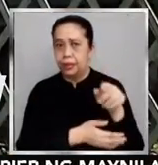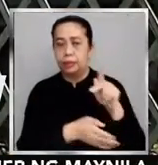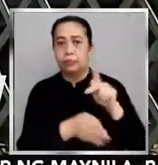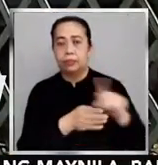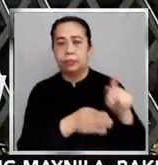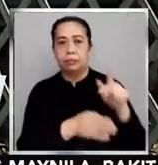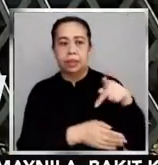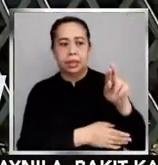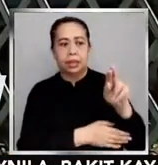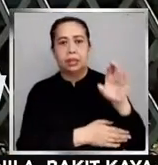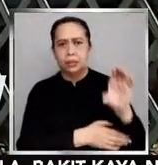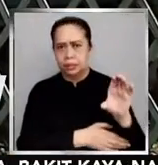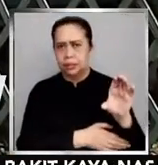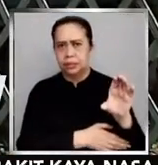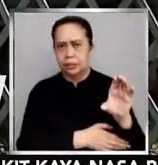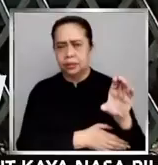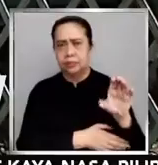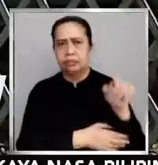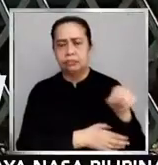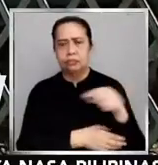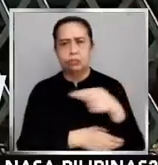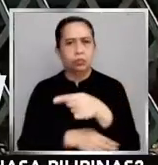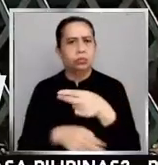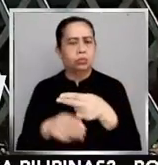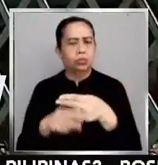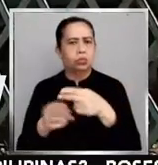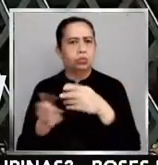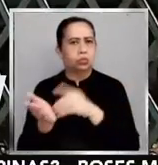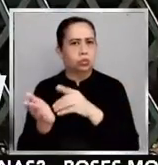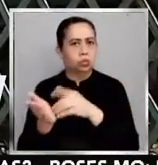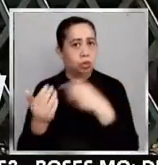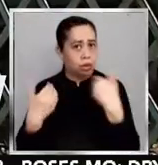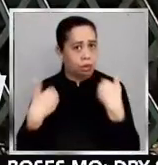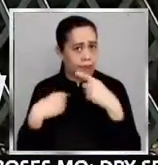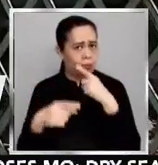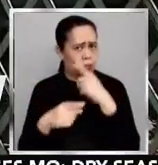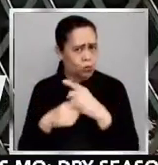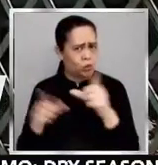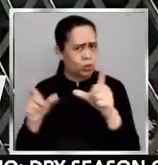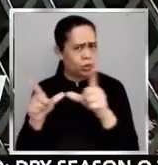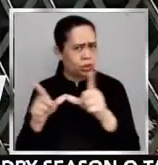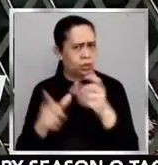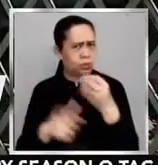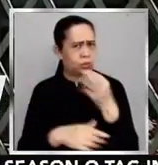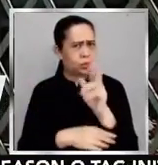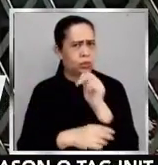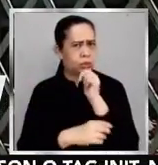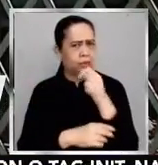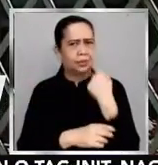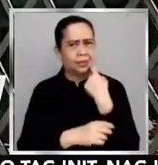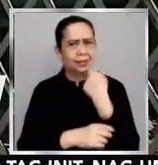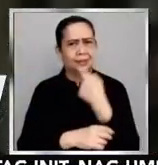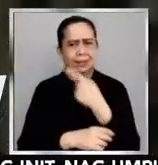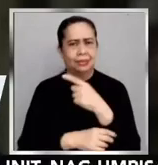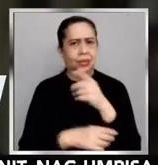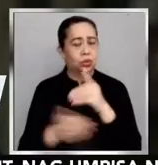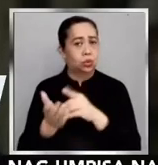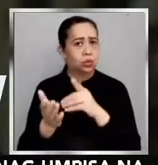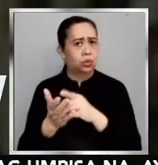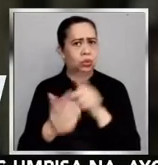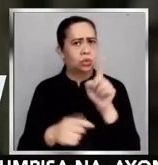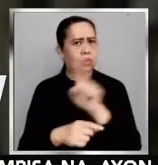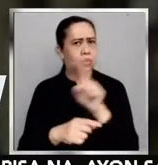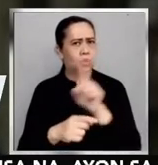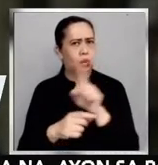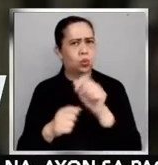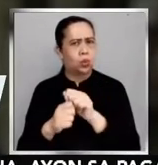Regulations Commission o PRC kung lisensyadong doktor o hindi ang sinasabi ni Tan at kung ano ang